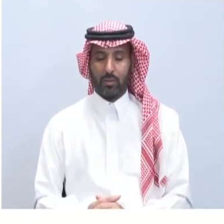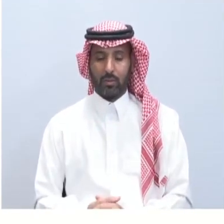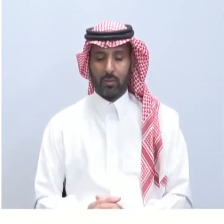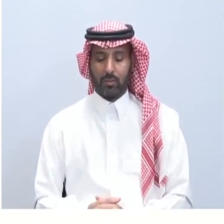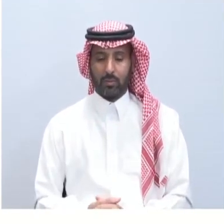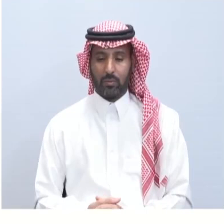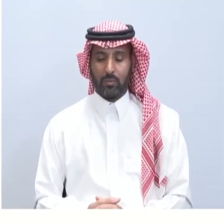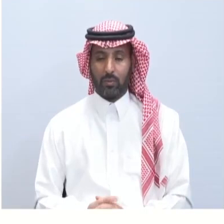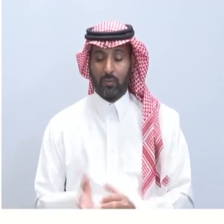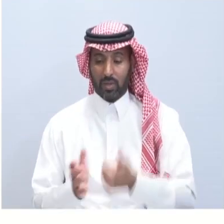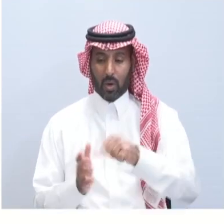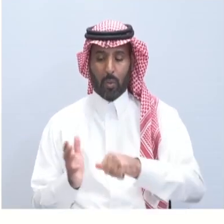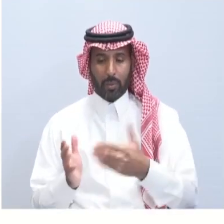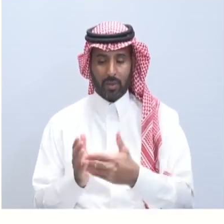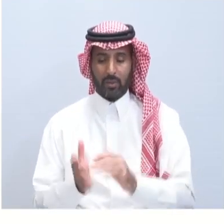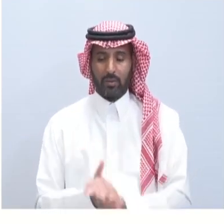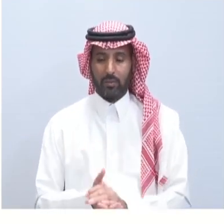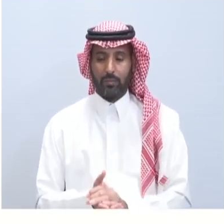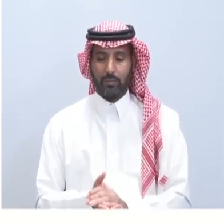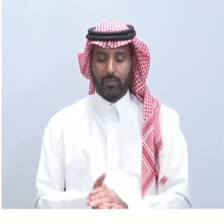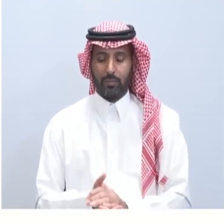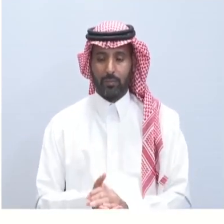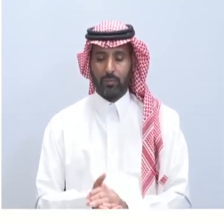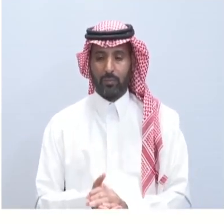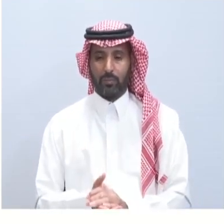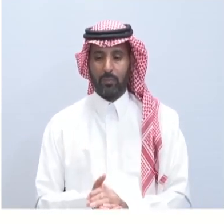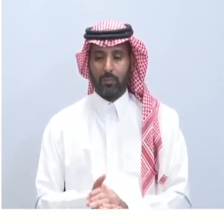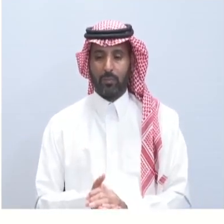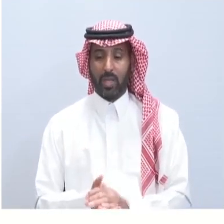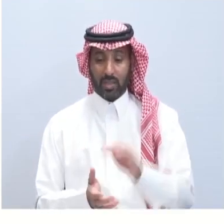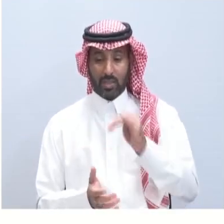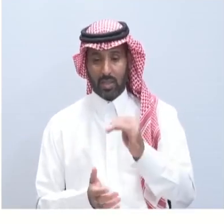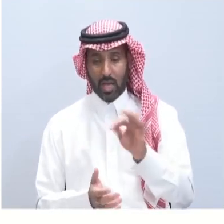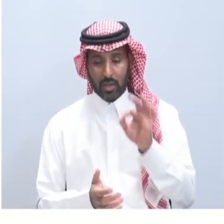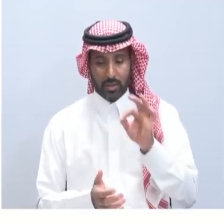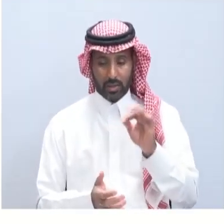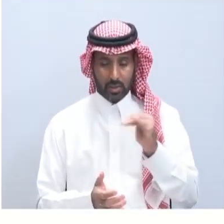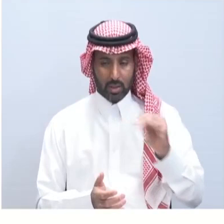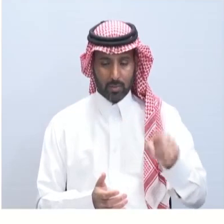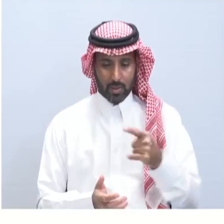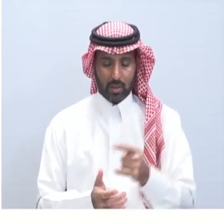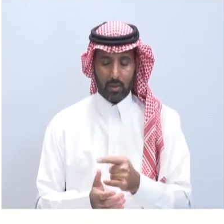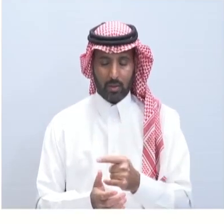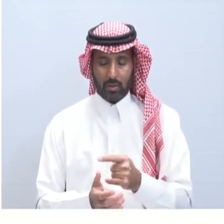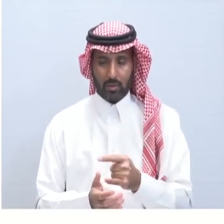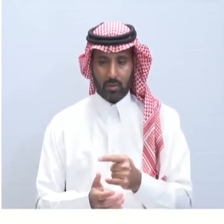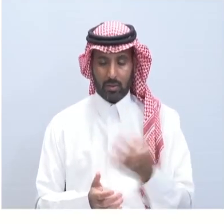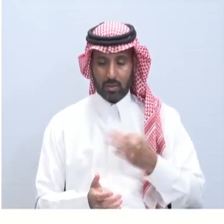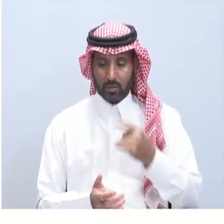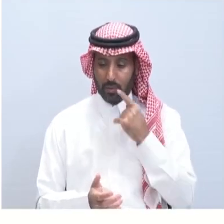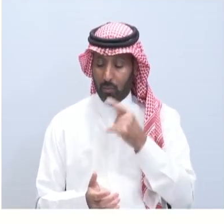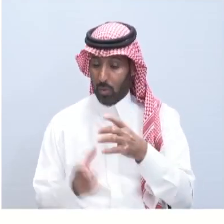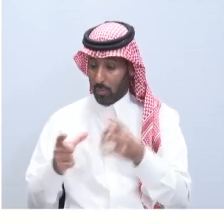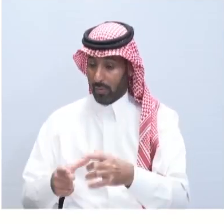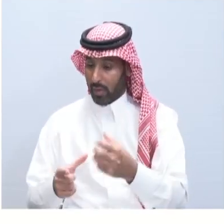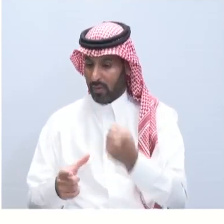الطاقه في تقويمنا الختامي لهذا اعزائي الطلبه اختر الاجابه الصحيحه فيما يلي تستخدم معظم محطات